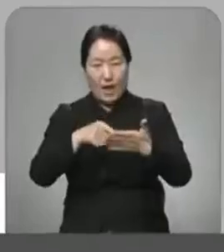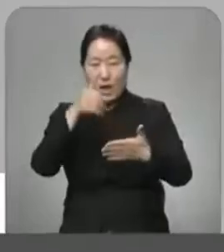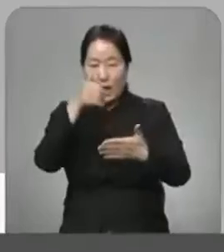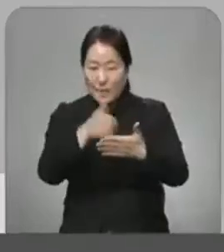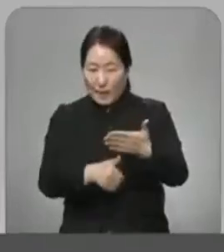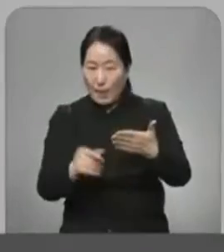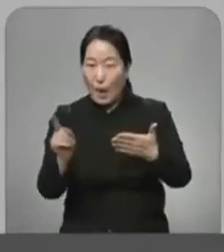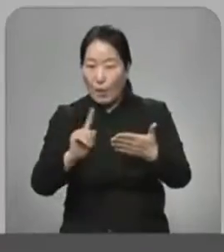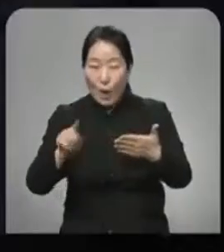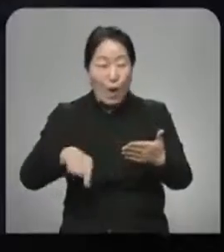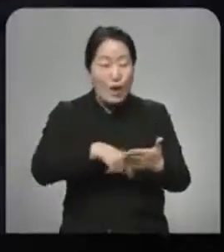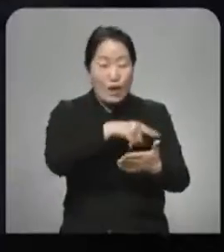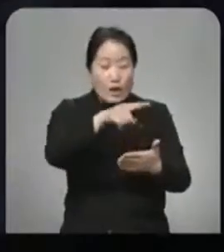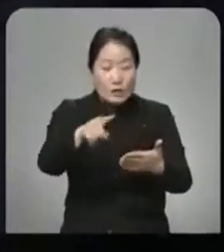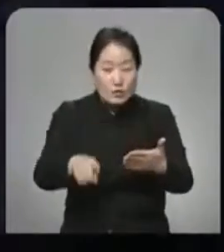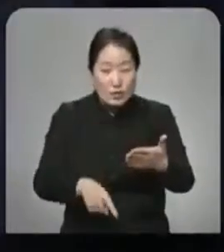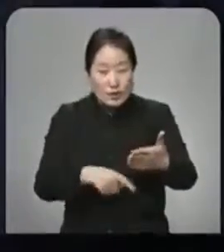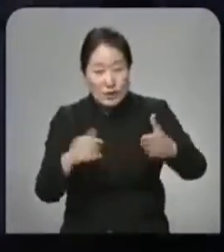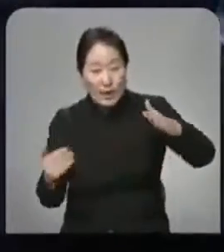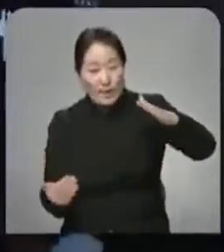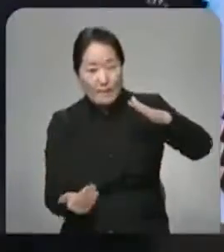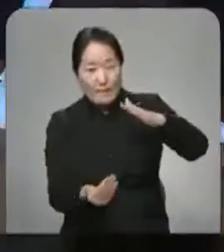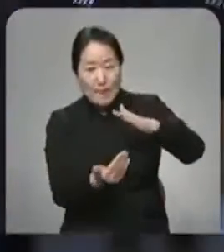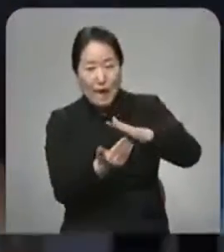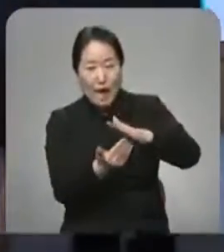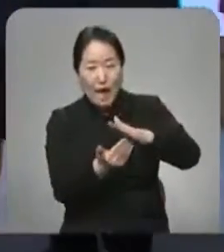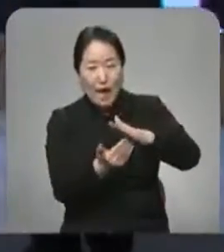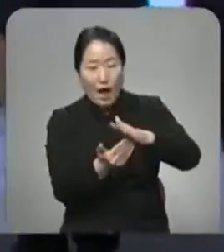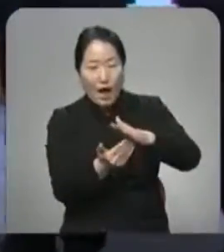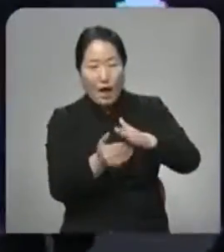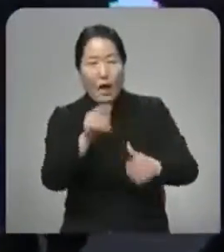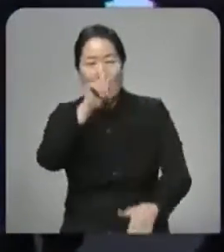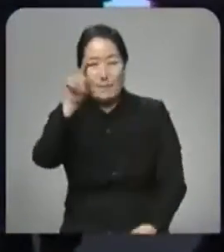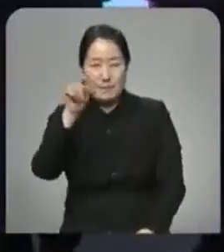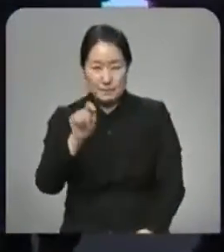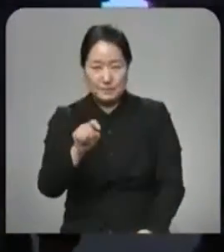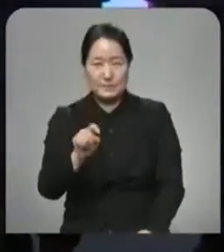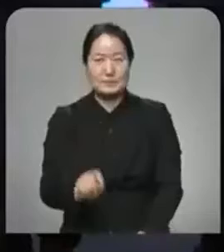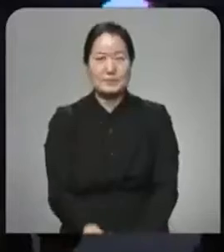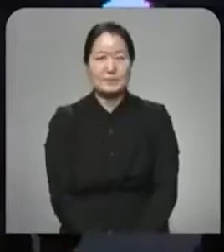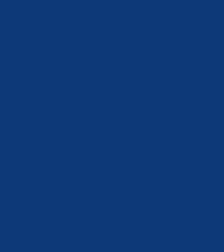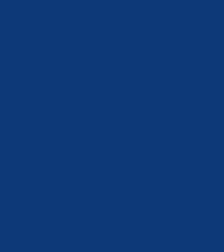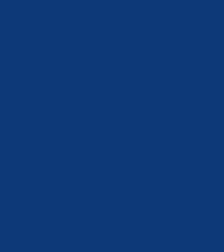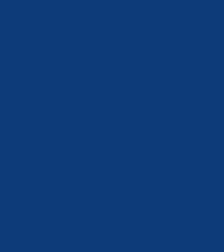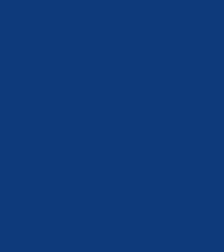과제는 이 가운데 몇 개가 얼마나 실현되느냐입니다. KBS 뉴스 김윤영입니다.